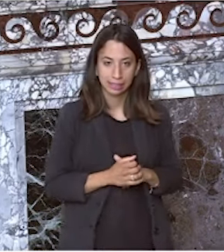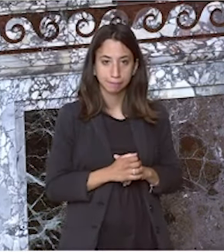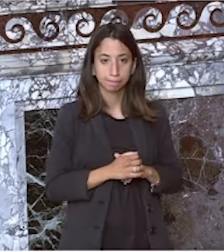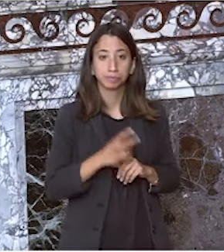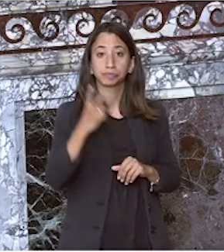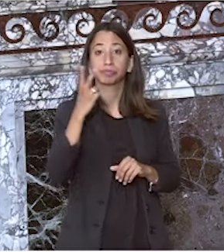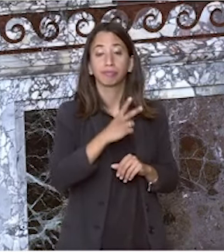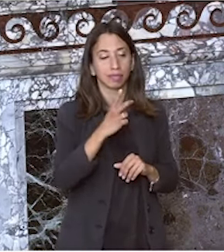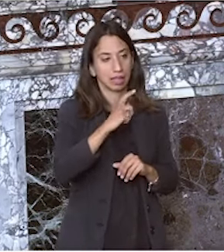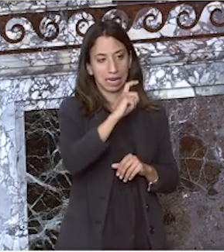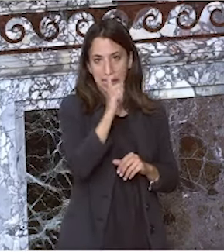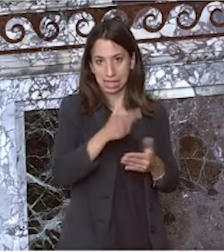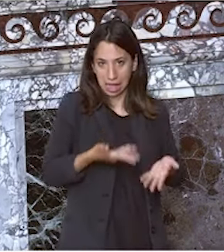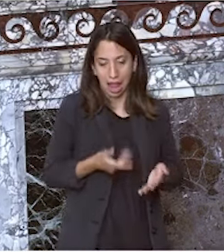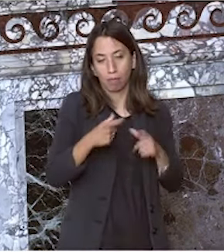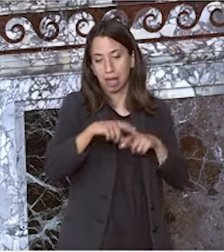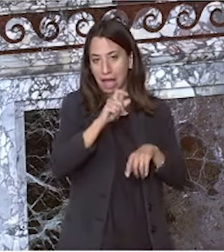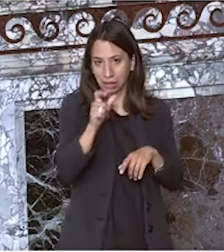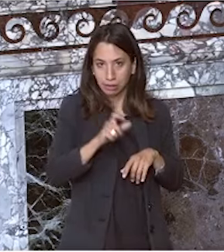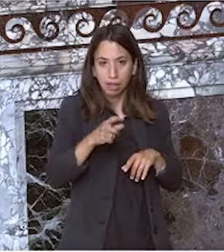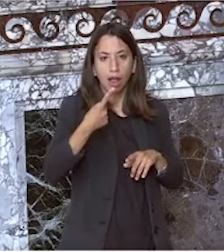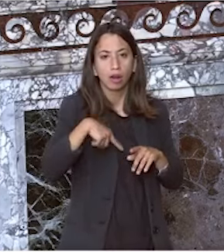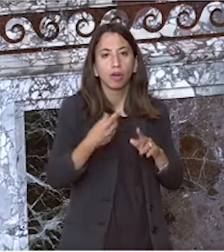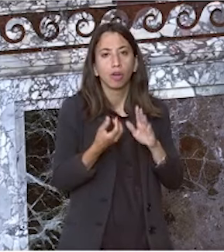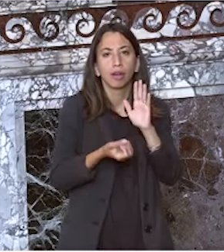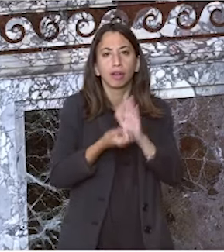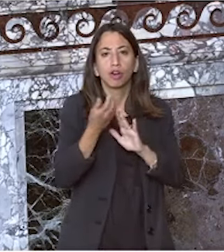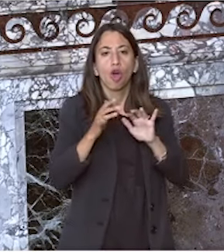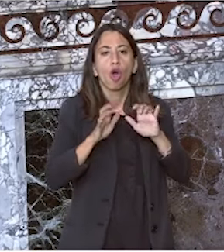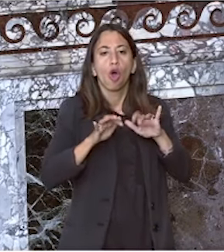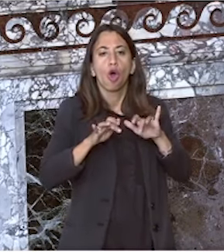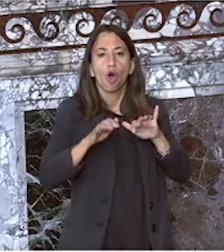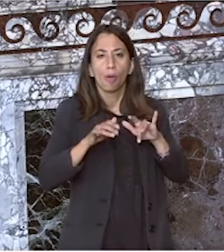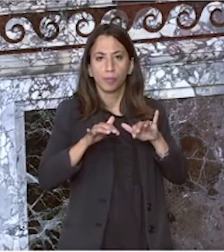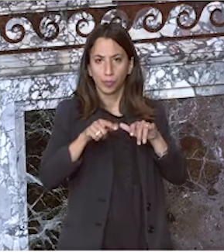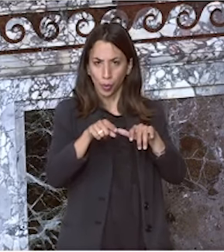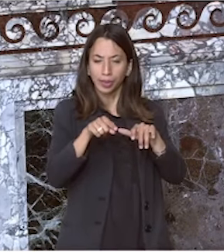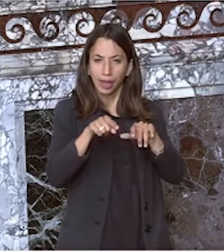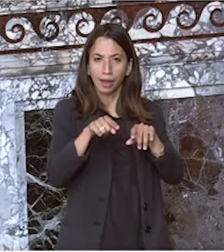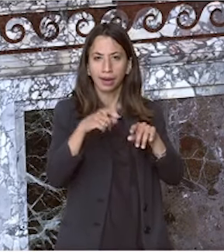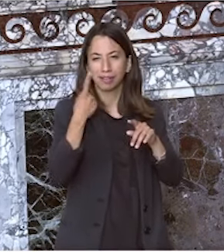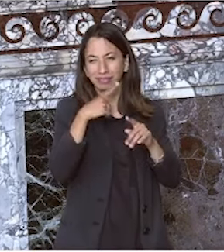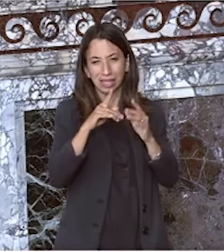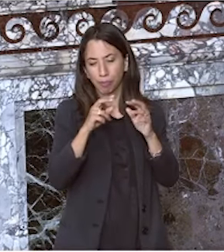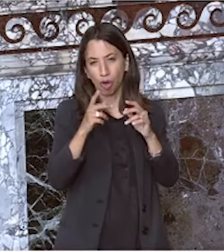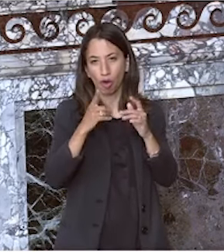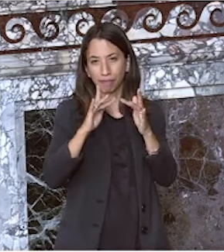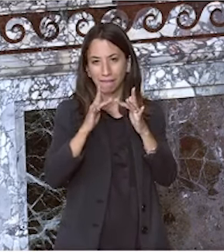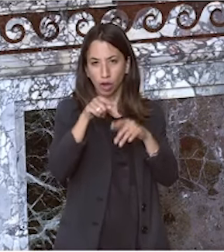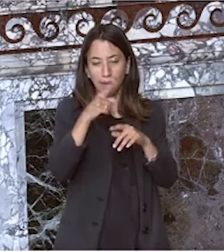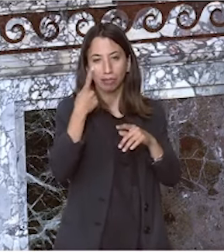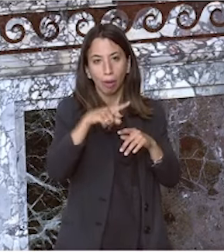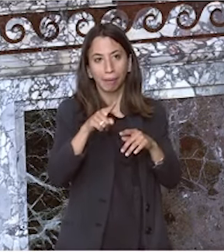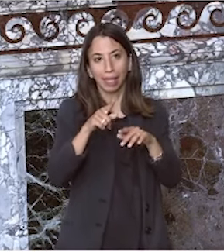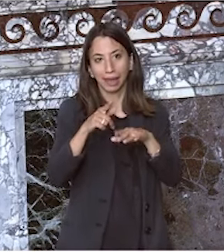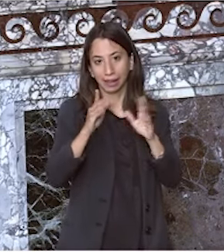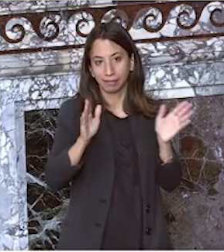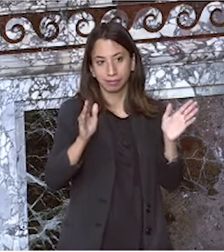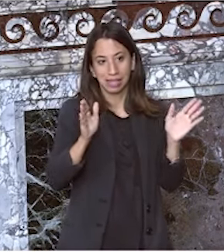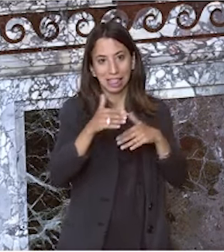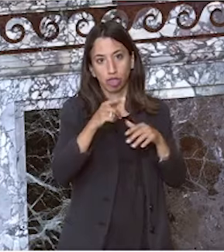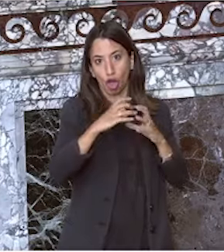d'Italia e l'ABI hanno creato negli anni scorsi il Computer Emergency Response Team per il settore finanziario italiano, che opera